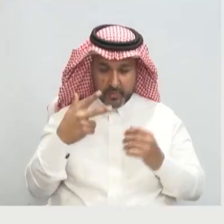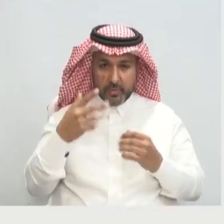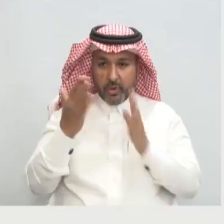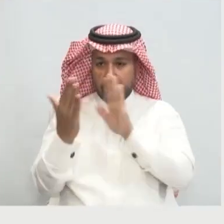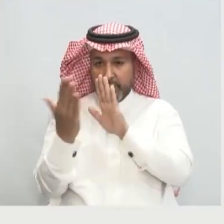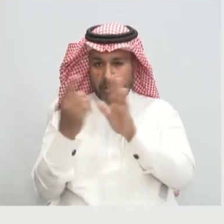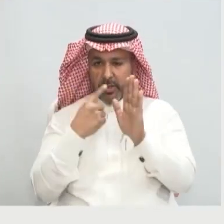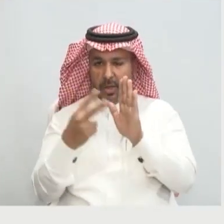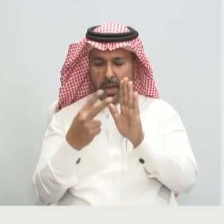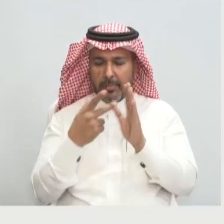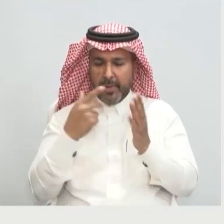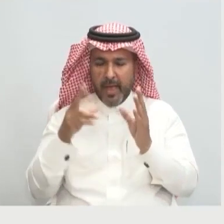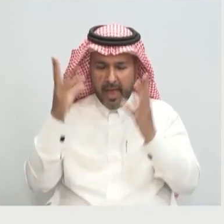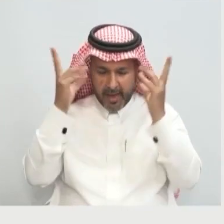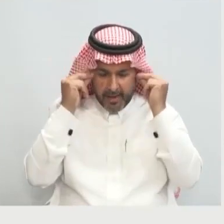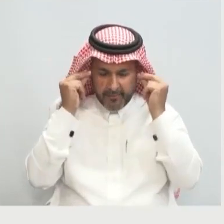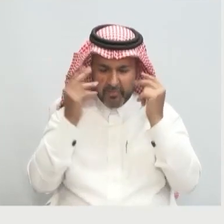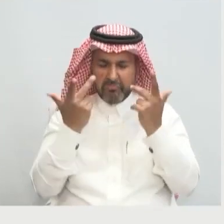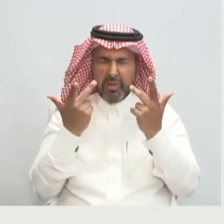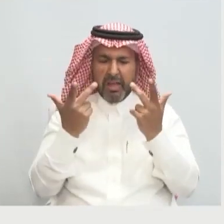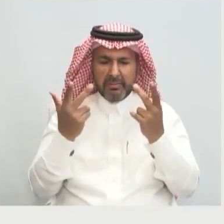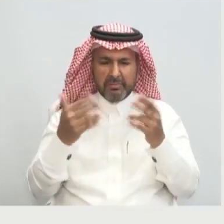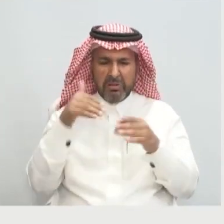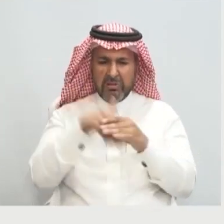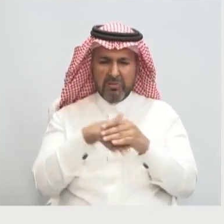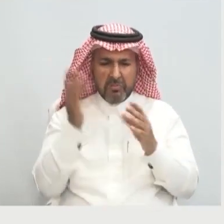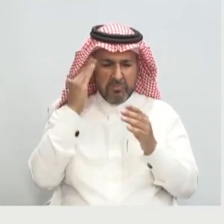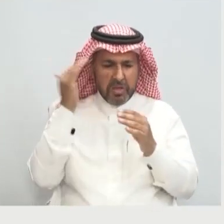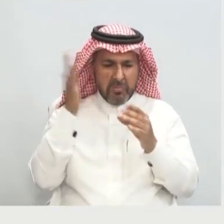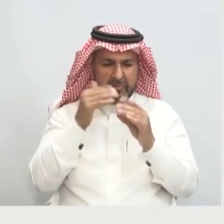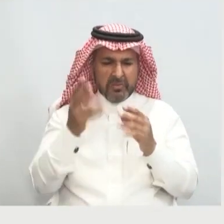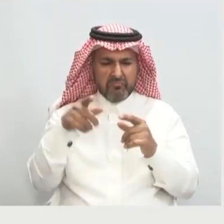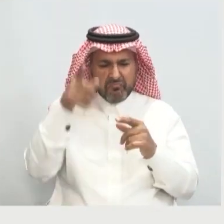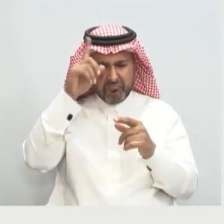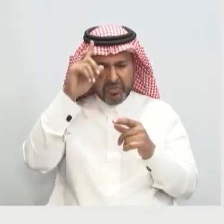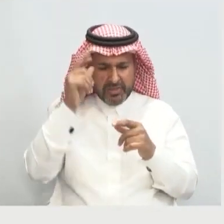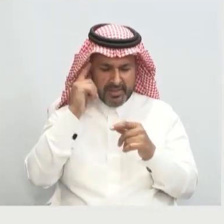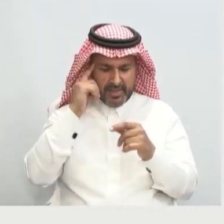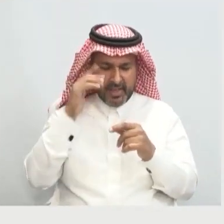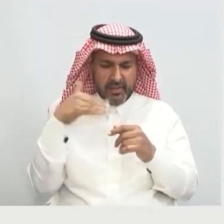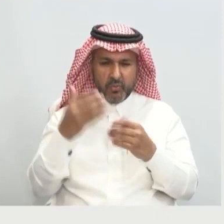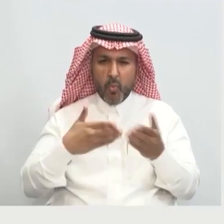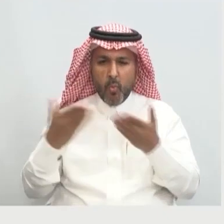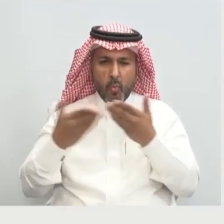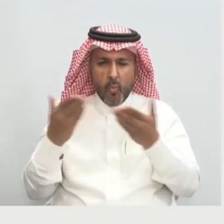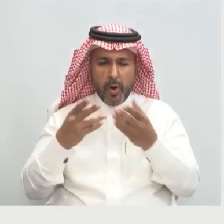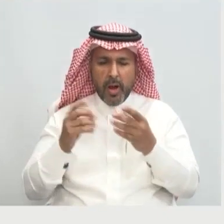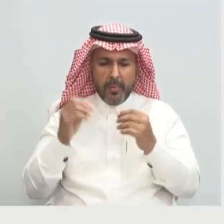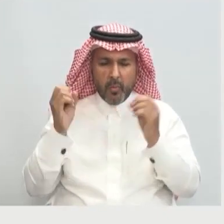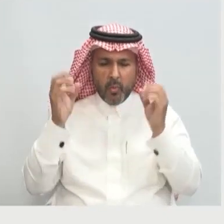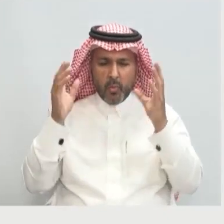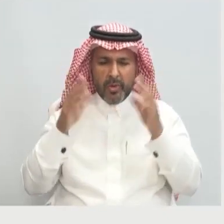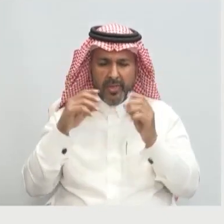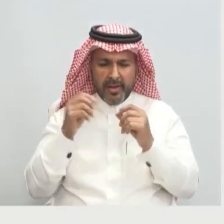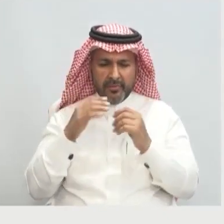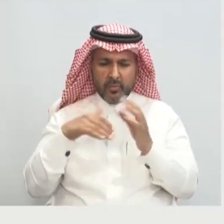شفهي ايضا عفوي وصعب النشر قد يكون هنالك صعب للنشر لكثره النقاش والحديث وقد نخرج من